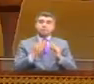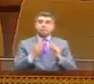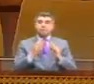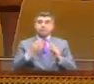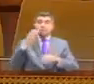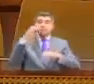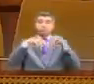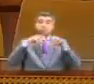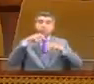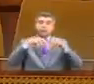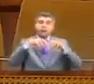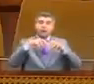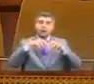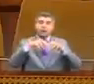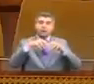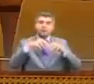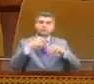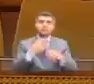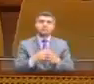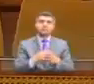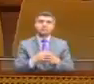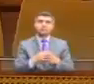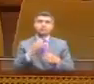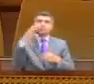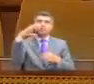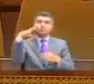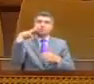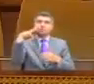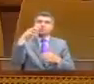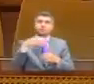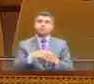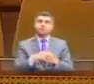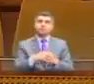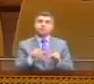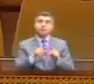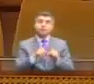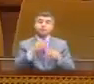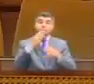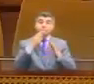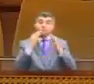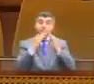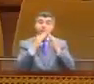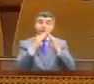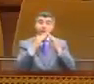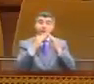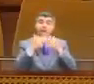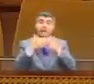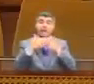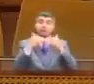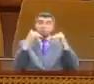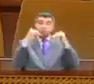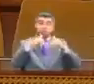الامطار الخير بعد الشتاء كتخرج الشمش كنعرف الدور الايله السقوط كتبدا هي كذلك